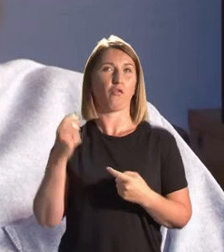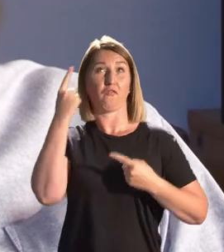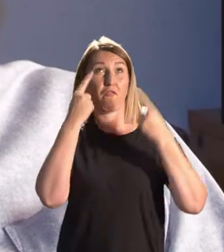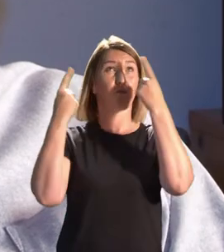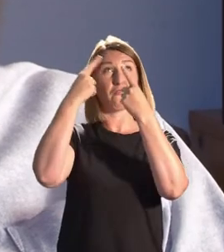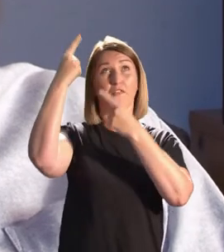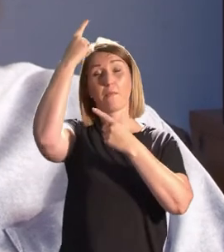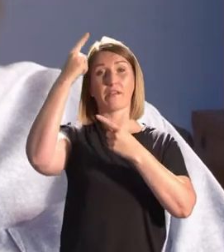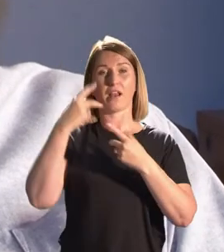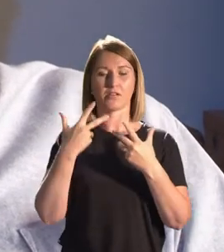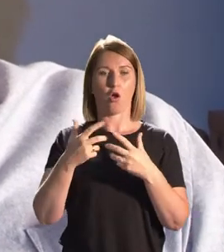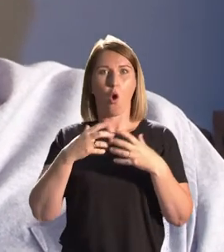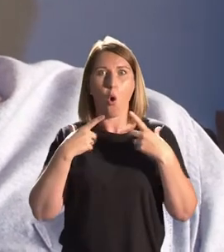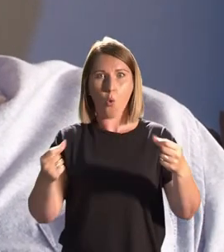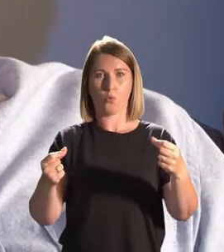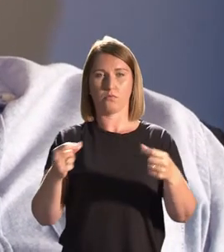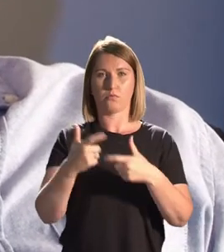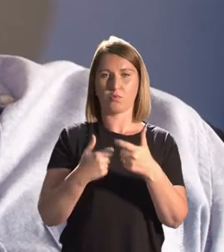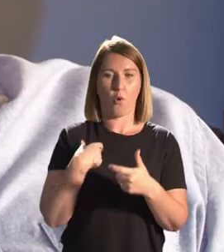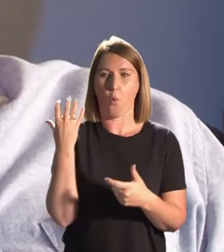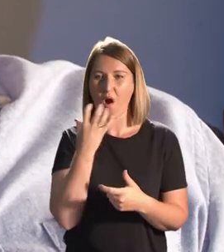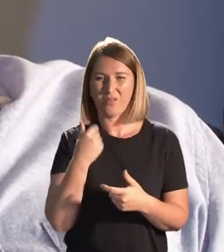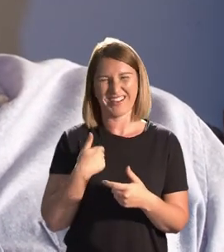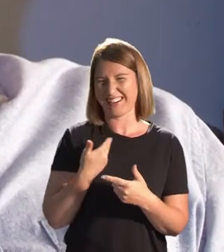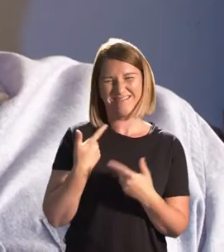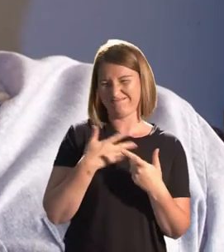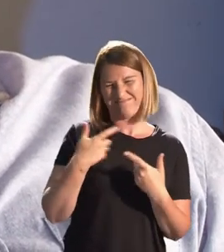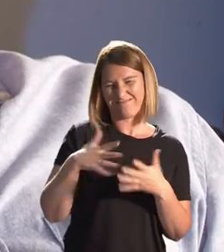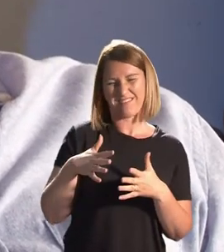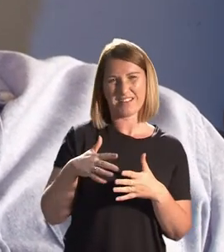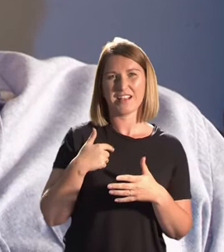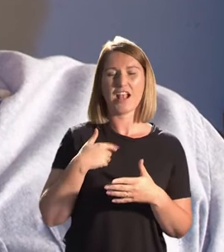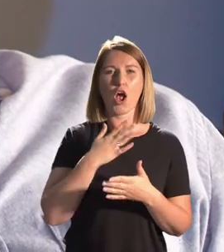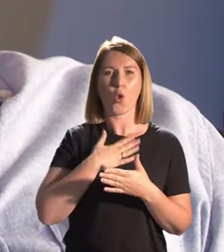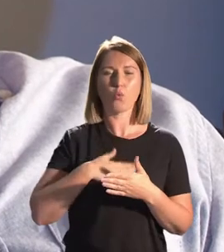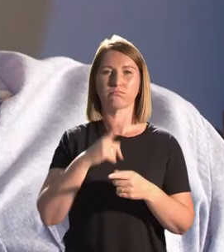wymyślał się czasem, żeby zaszokować. Ja nie jestem od tego, ja lubię ciszę